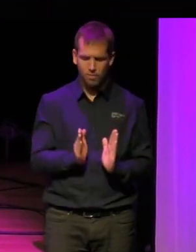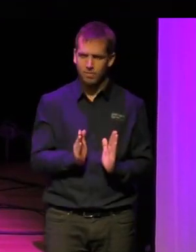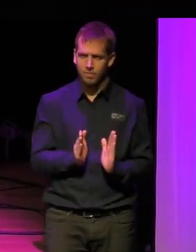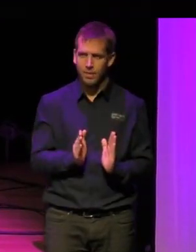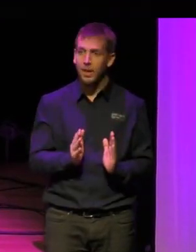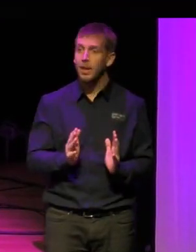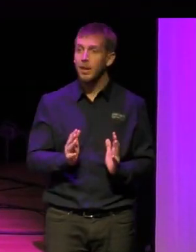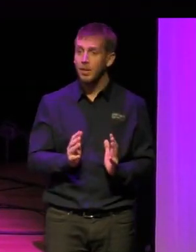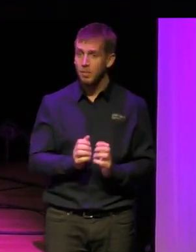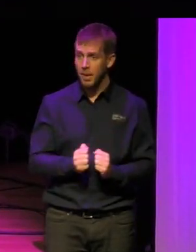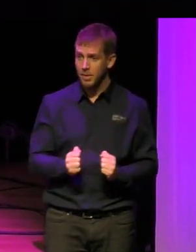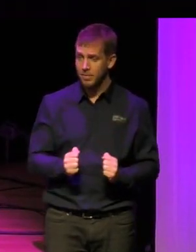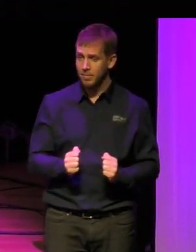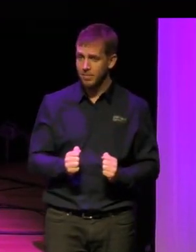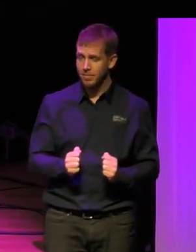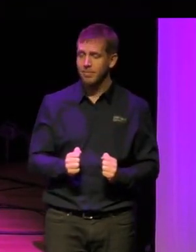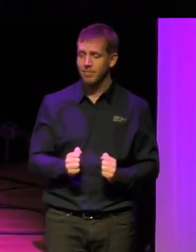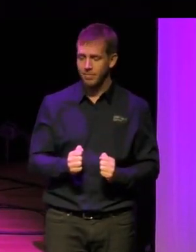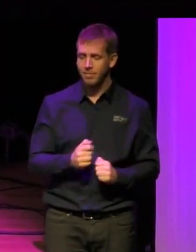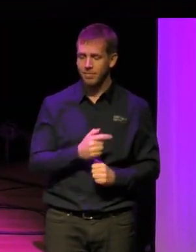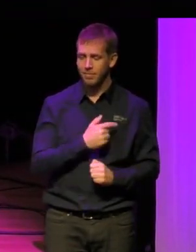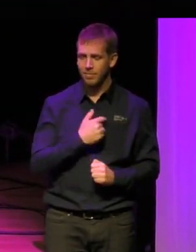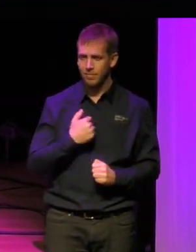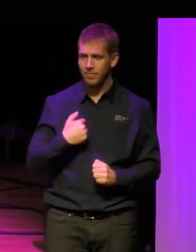Men det som har vi förstått,